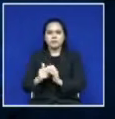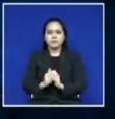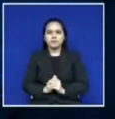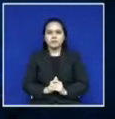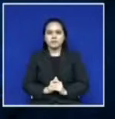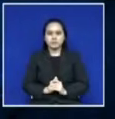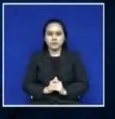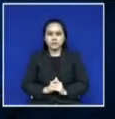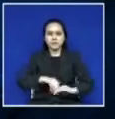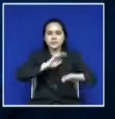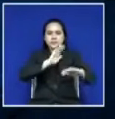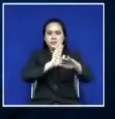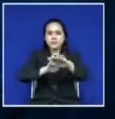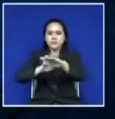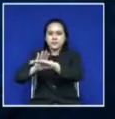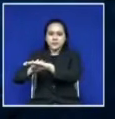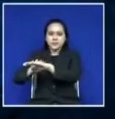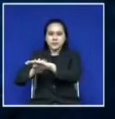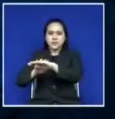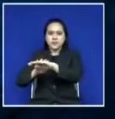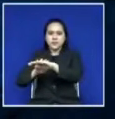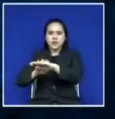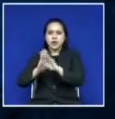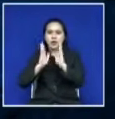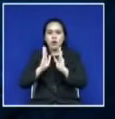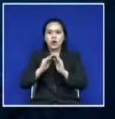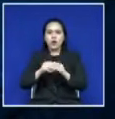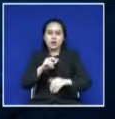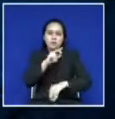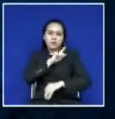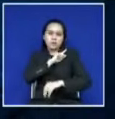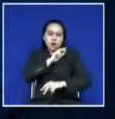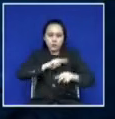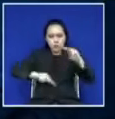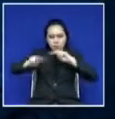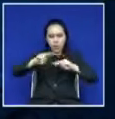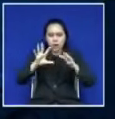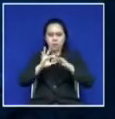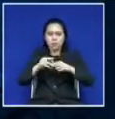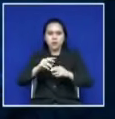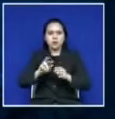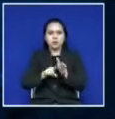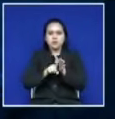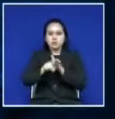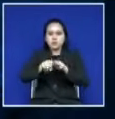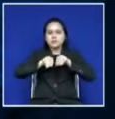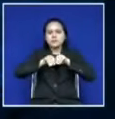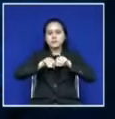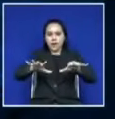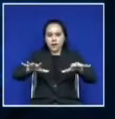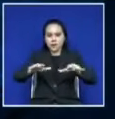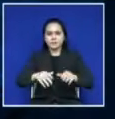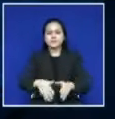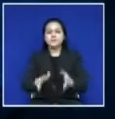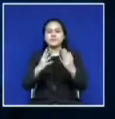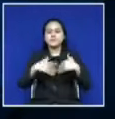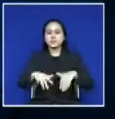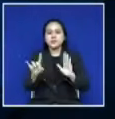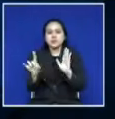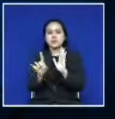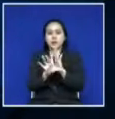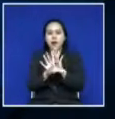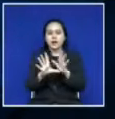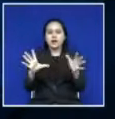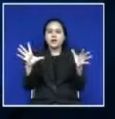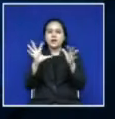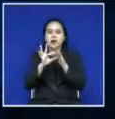alert หรือ activate นะครับตัวที่จะเข้ามาดูแลเรื่องการระบาดนะอันสุดท้ายก็คือการตรวจสอบแล้วก็ยกระดับการป้องกันการควบคุมการติดเชื้อ